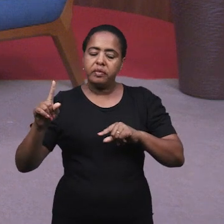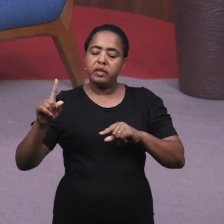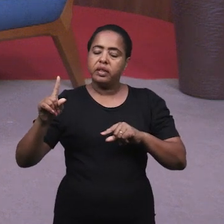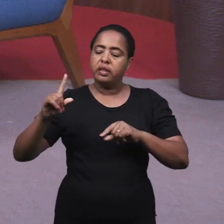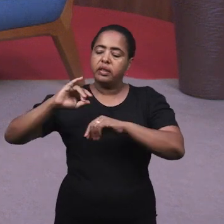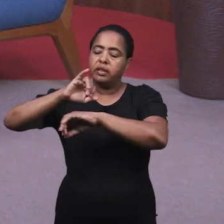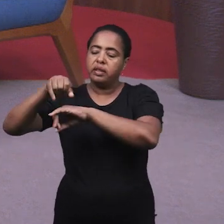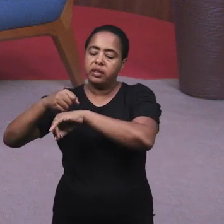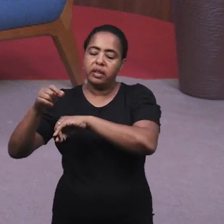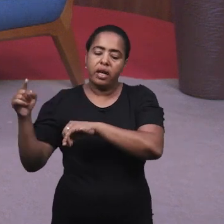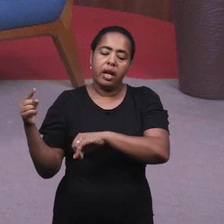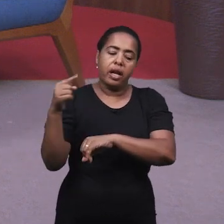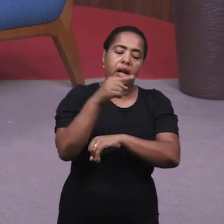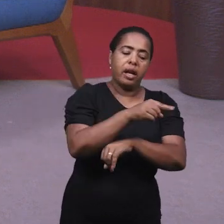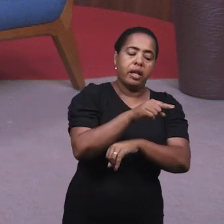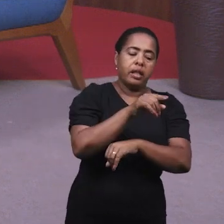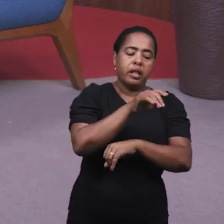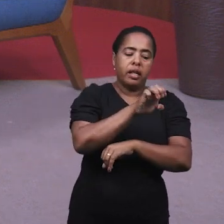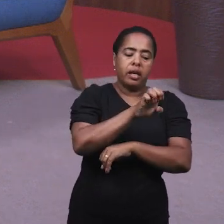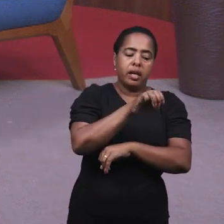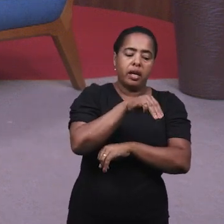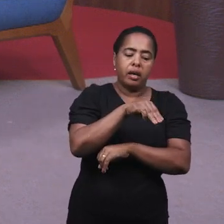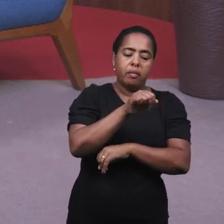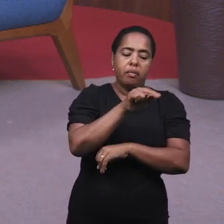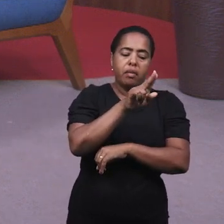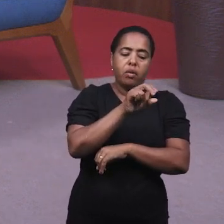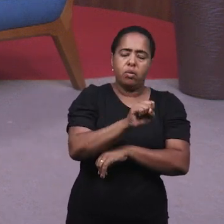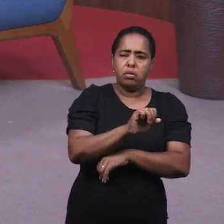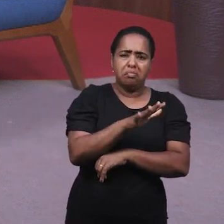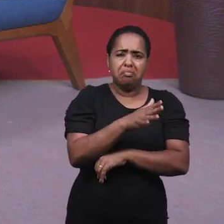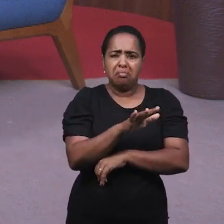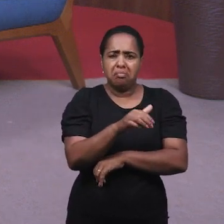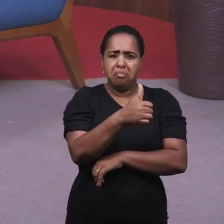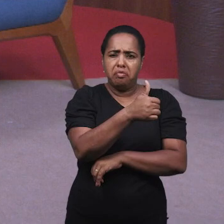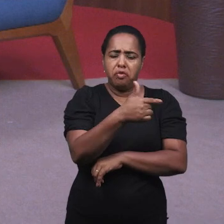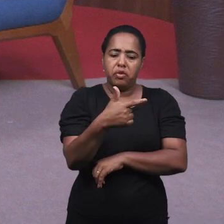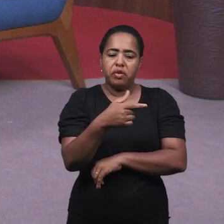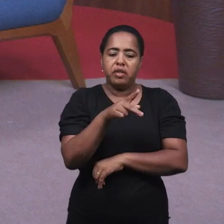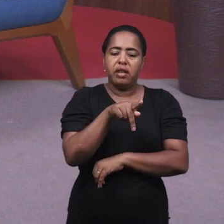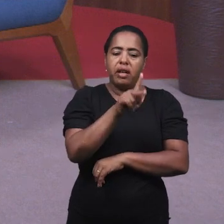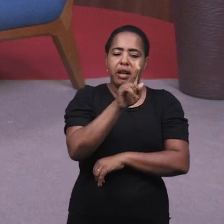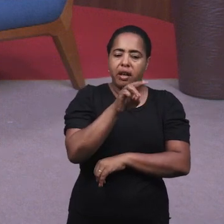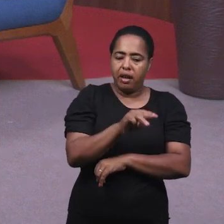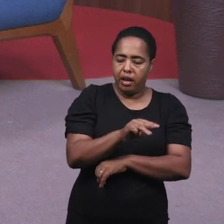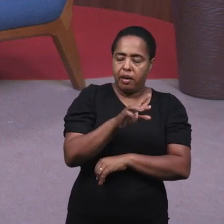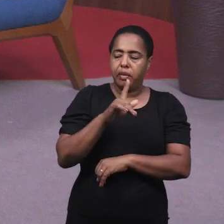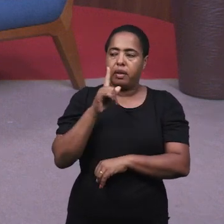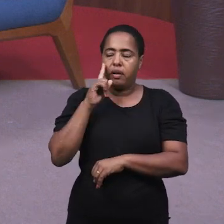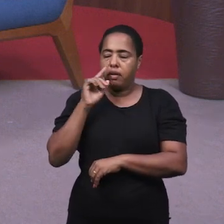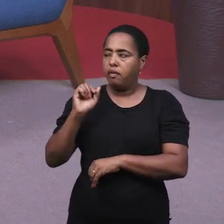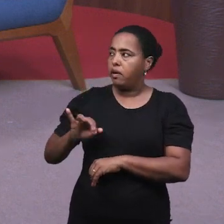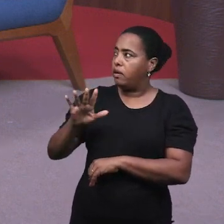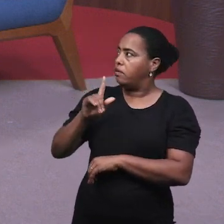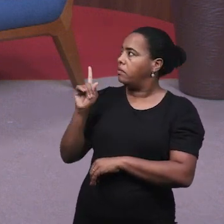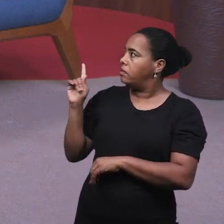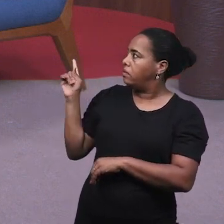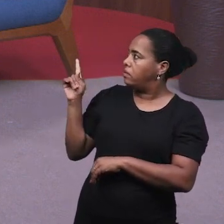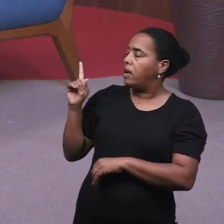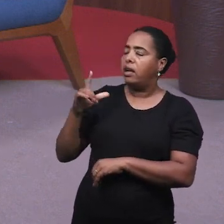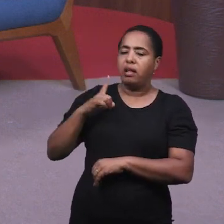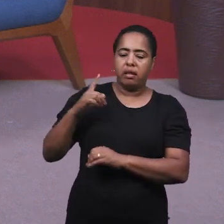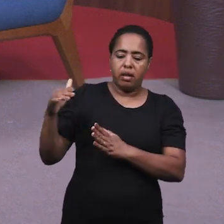voir dans cette image ici, nous allons voir qu'il y a des routes naturellement qui contournent les